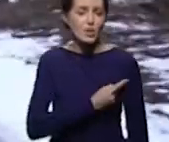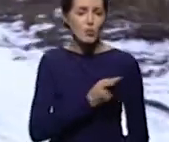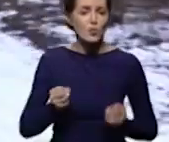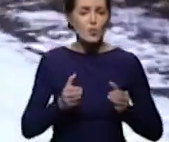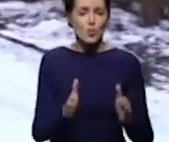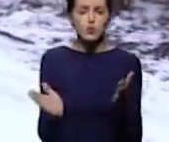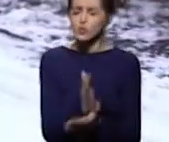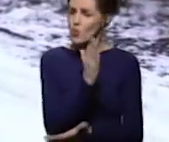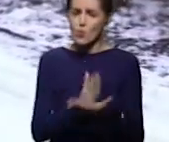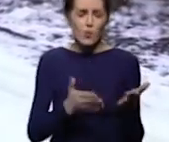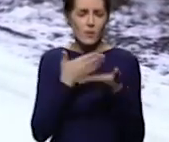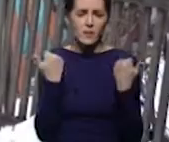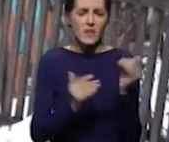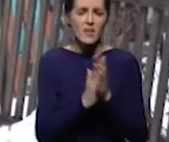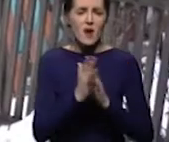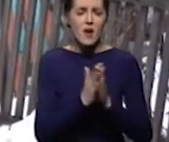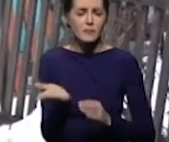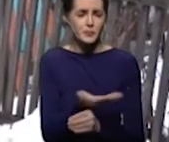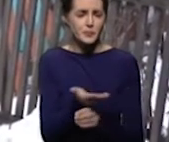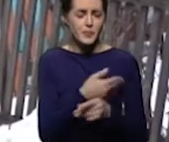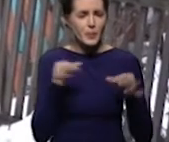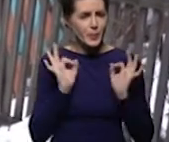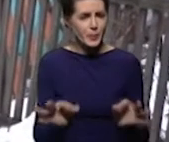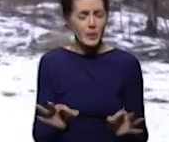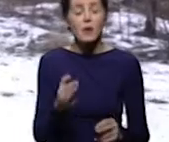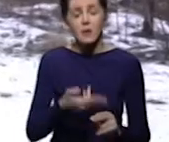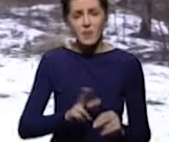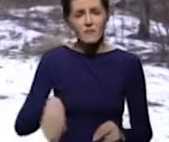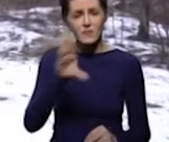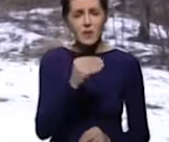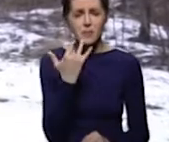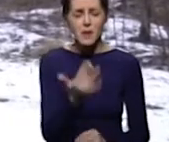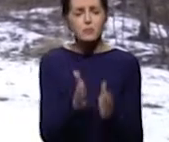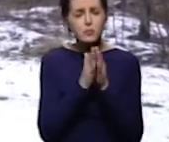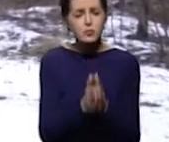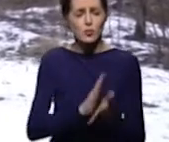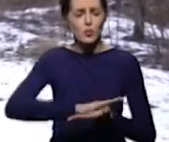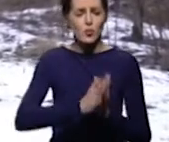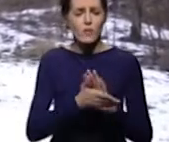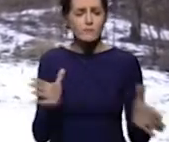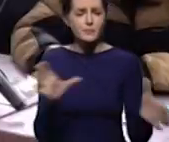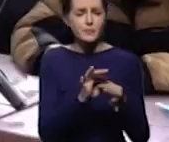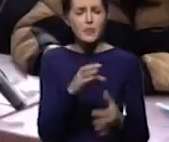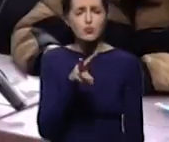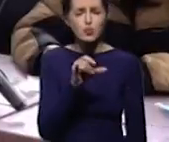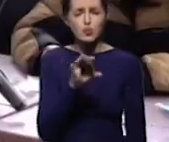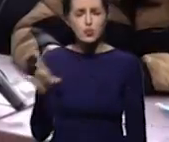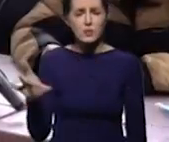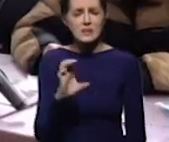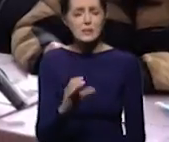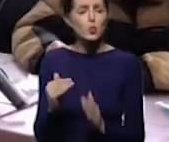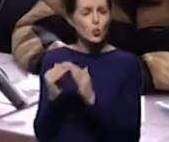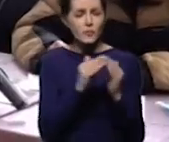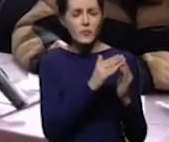немає, а траву ніхто не скошує. Та громада тим часом вимагає укладати угоди на вивезення сміття з будинків. Під